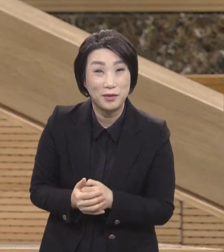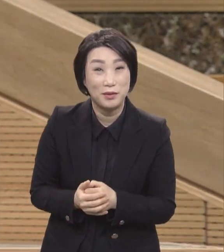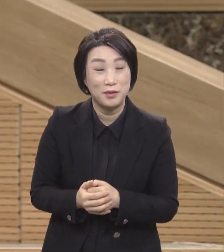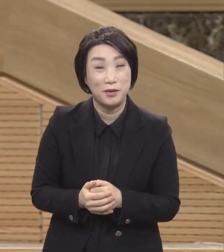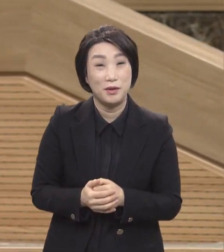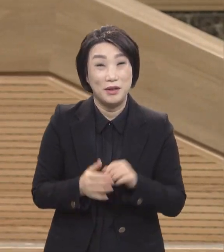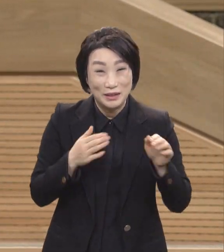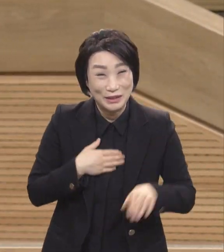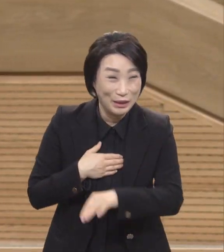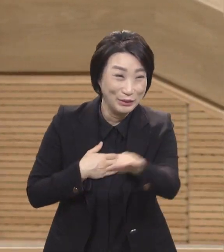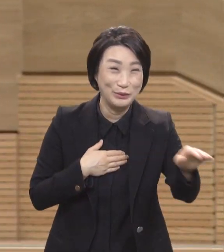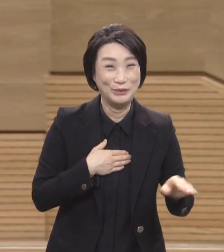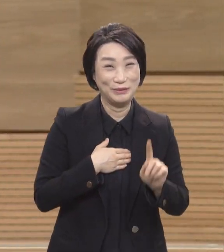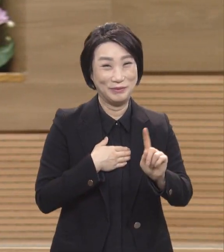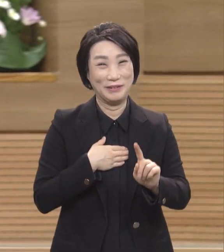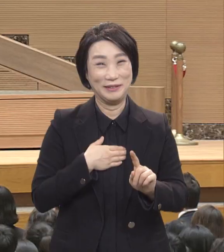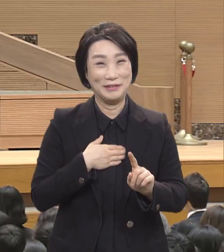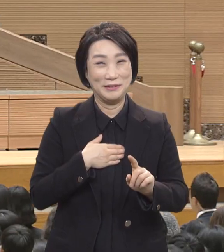근데 우리는